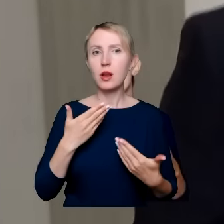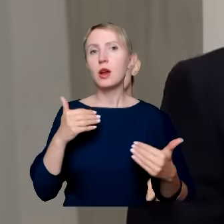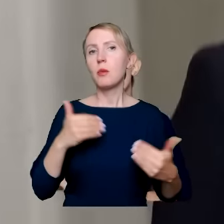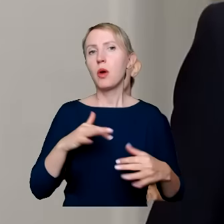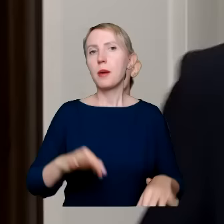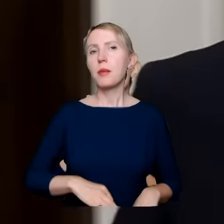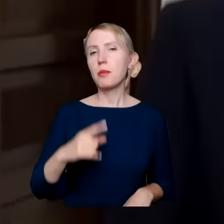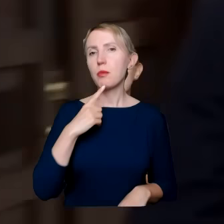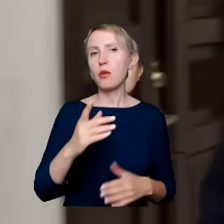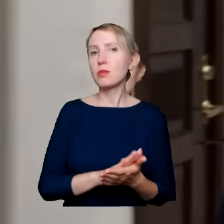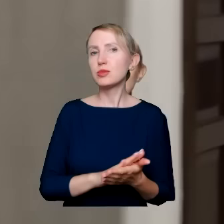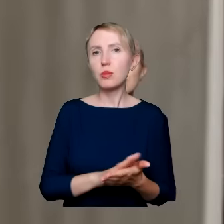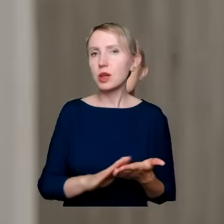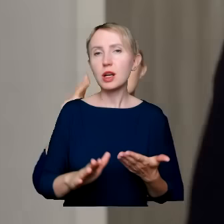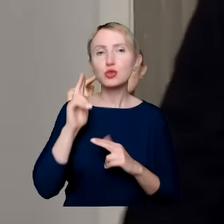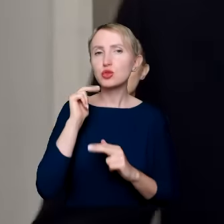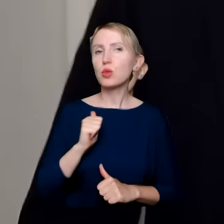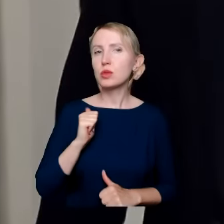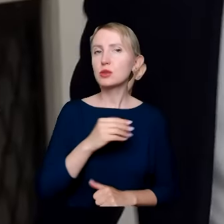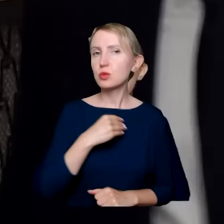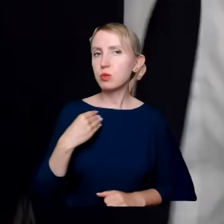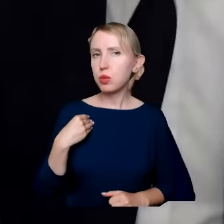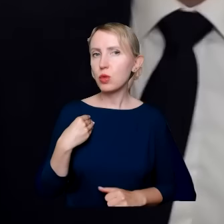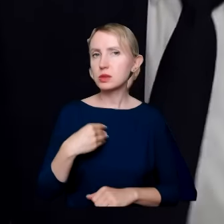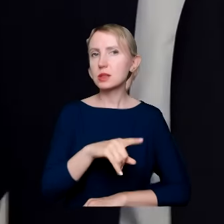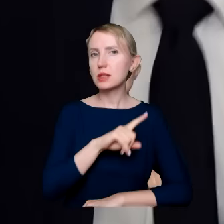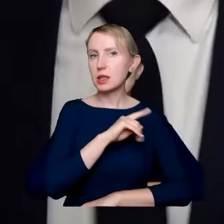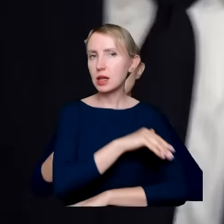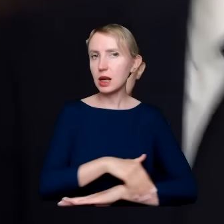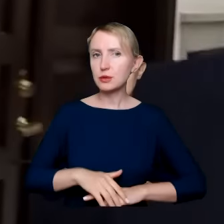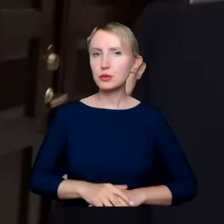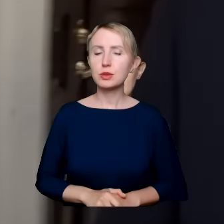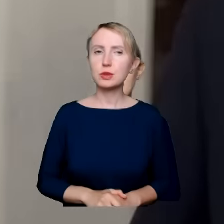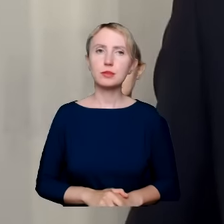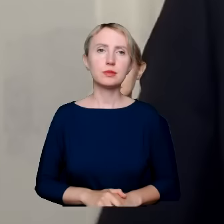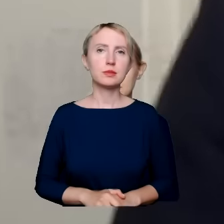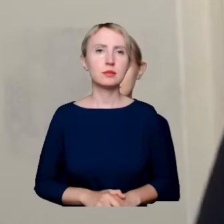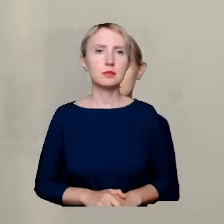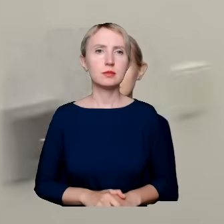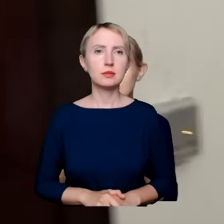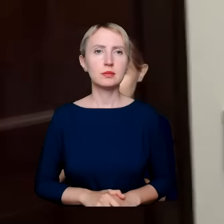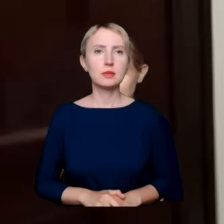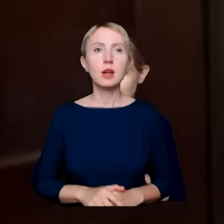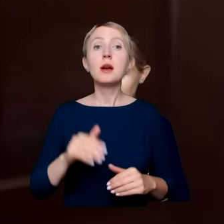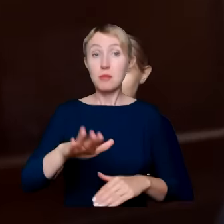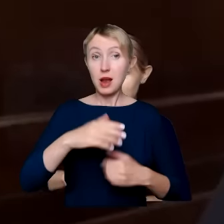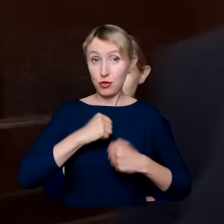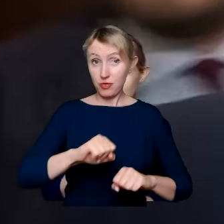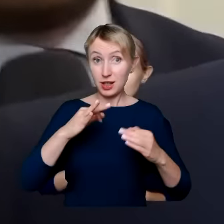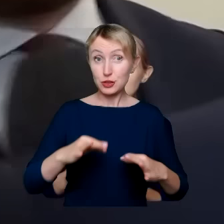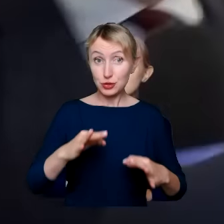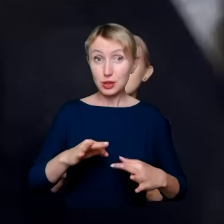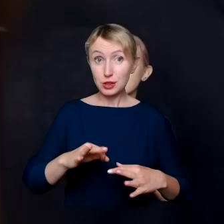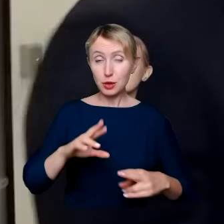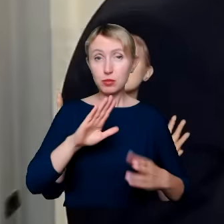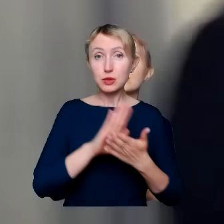kamery, przeprosi żołnierzy Wojska Polskiego, strażników granicznych. Stać pana dzisiaj na taką odwagę, panie pośle, żeby przeprosić wszystkich tych,